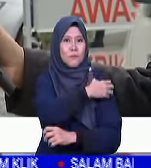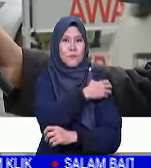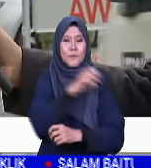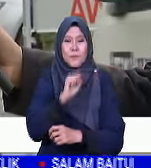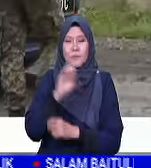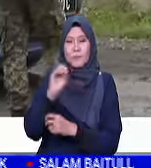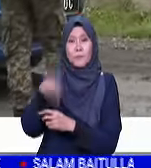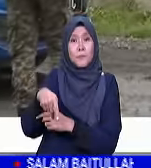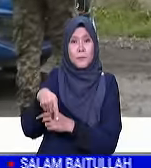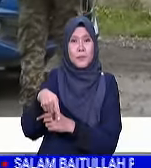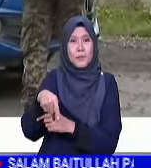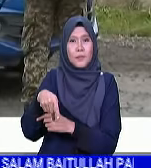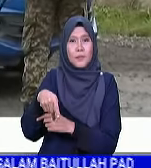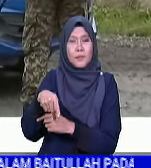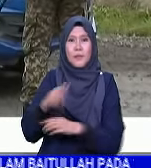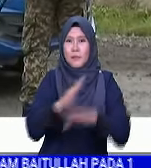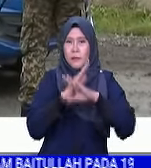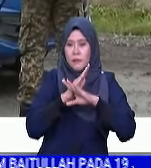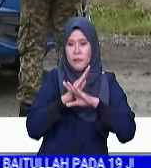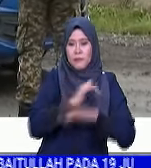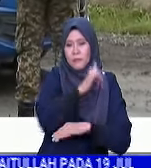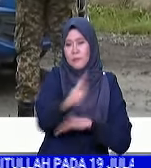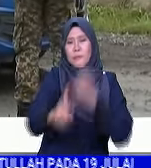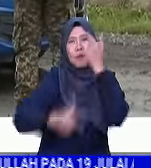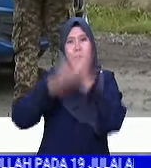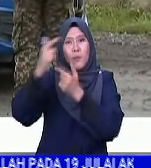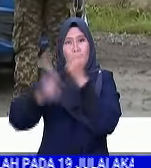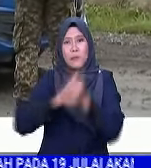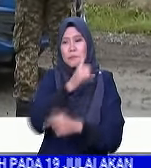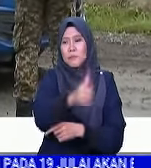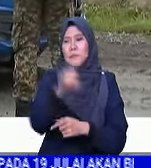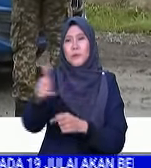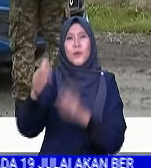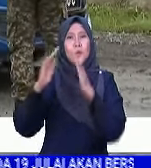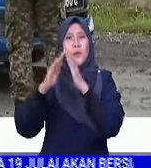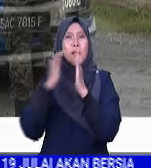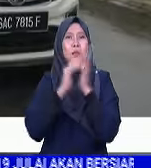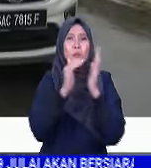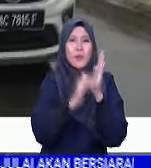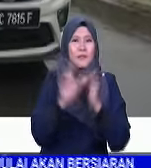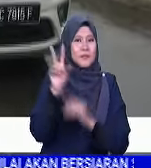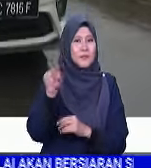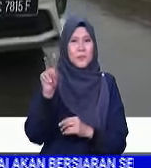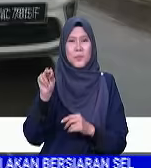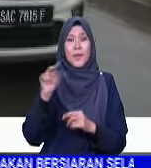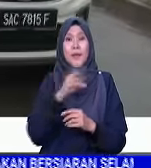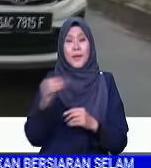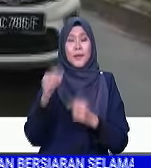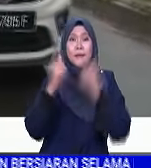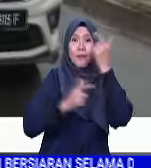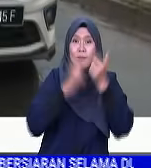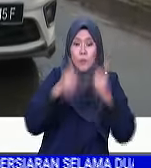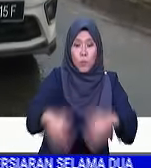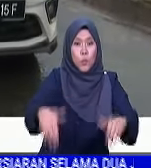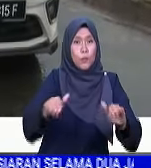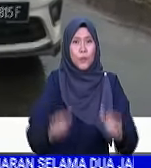menguatkuasakan SOP, iaitu larangan ziarah ke rumah saudara mara, larangan ziarah di tanah-tanah perkuburan